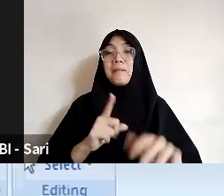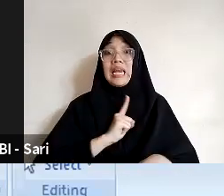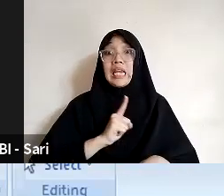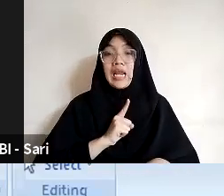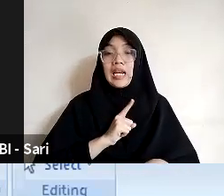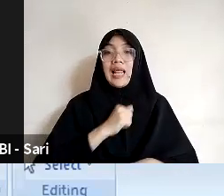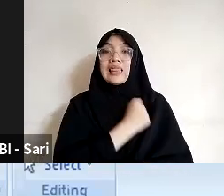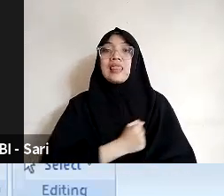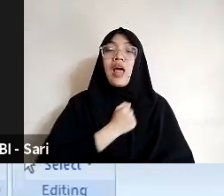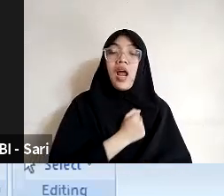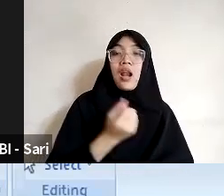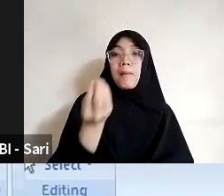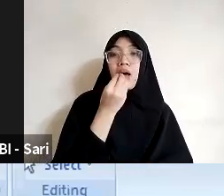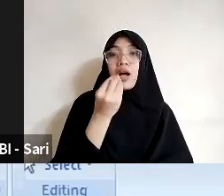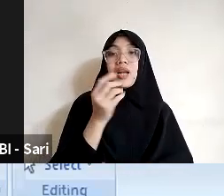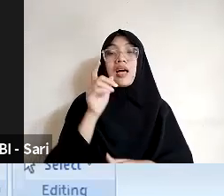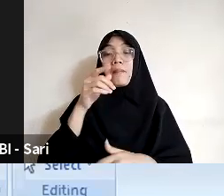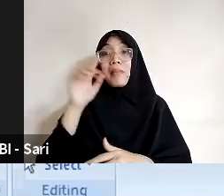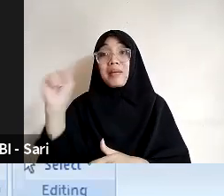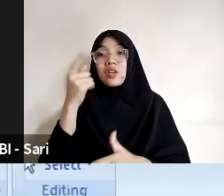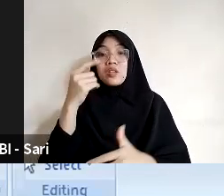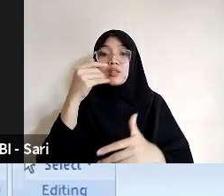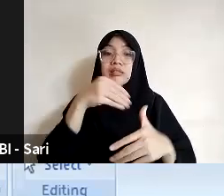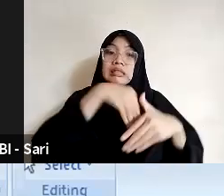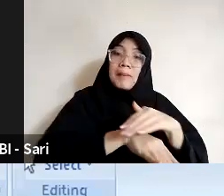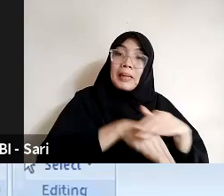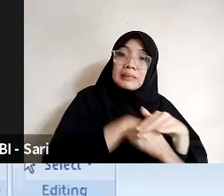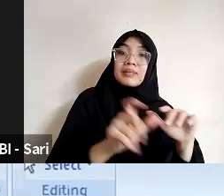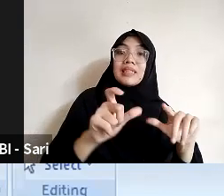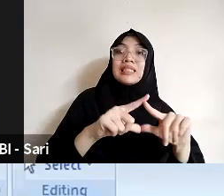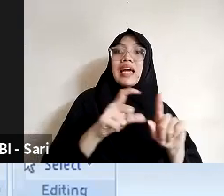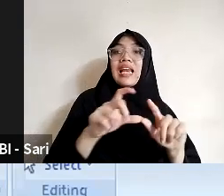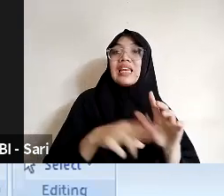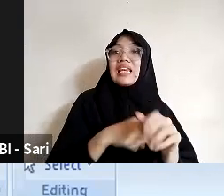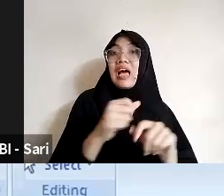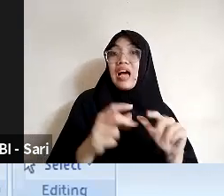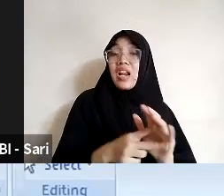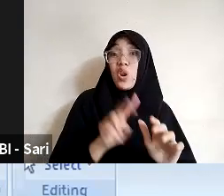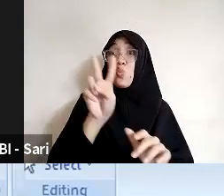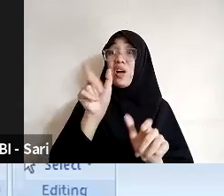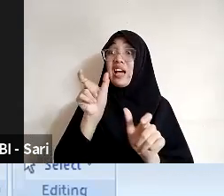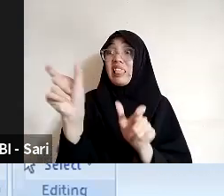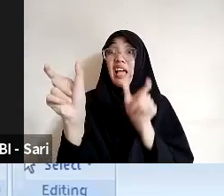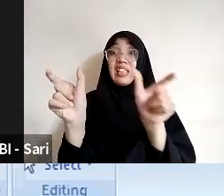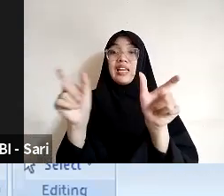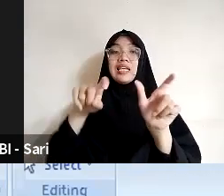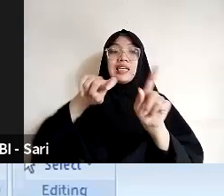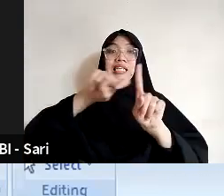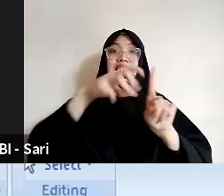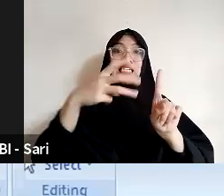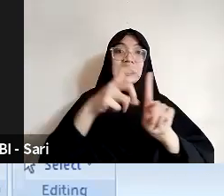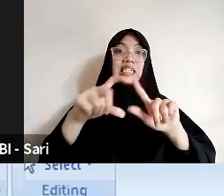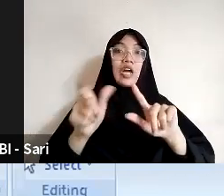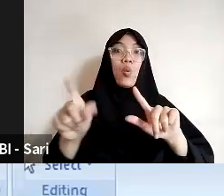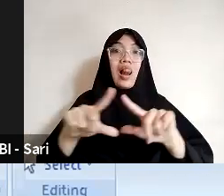Pemerintah menetapkan cadangan pangan nasional. Hari ini, dua kata di atas di dalam undang-undang itu, kedaulatan pangan dan kemandirian pangan, itu